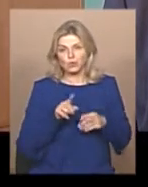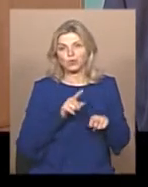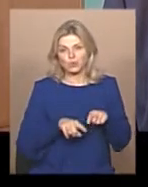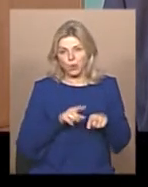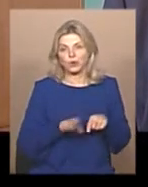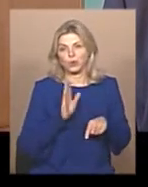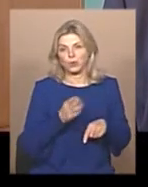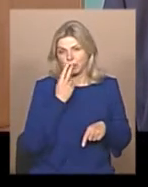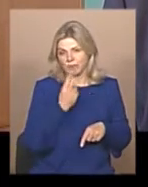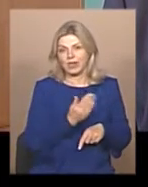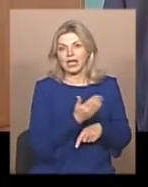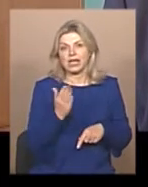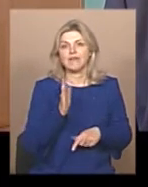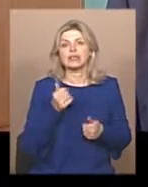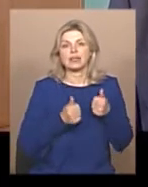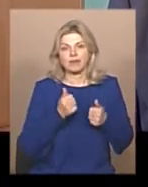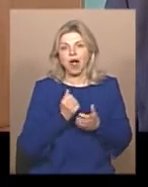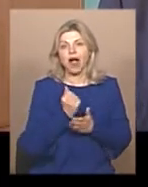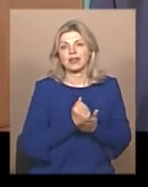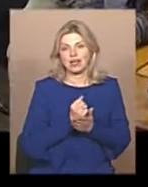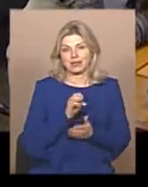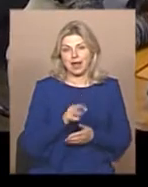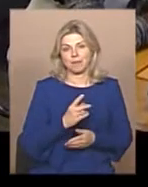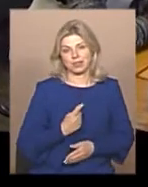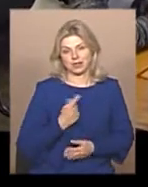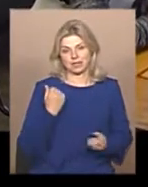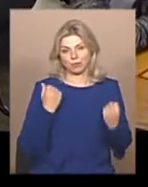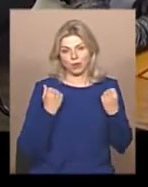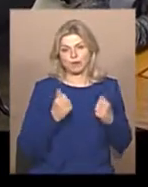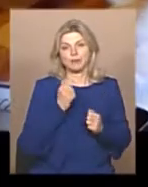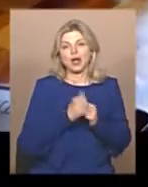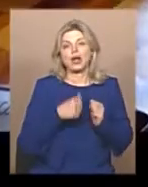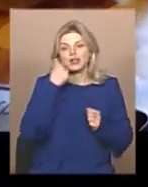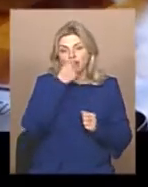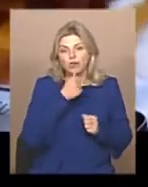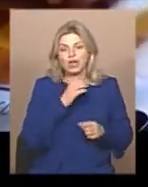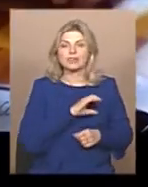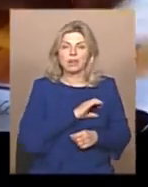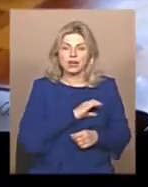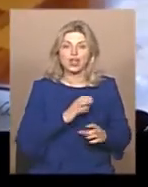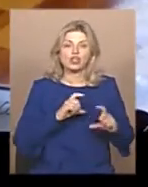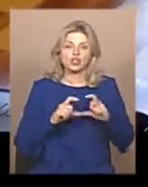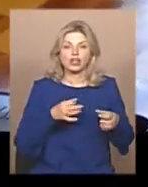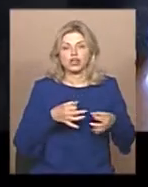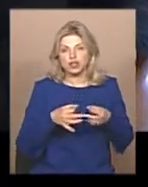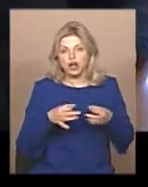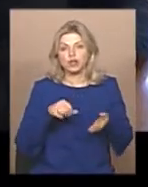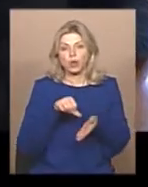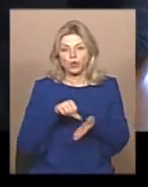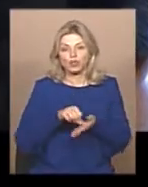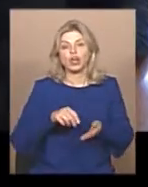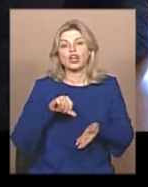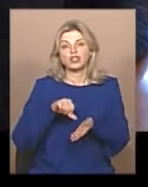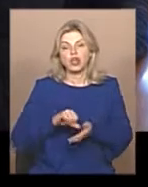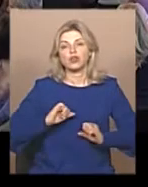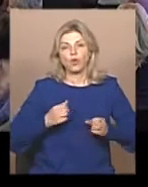ми будемо бачити в цих соревнованнях і кандидатів майстерів спорту. Щорічно у спартакіаді з шахів та шашок беруть участь члени Миколаївського